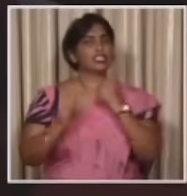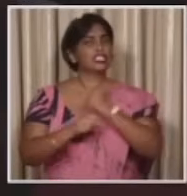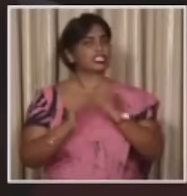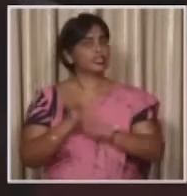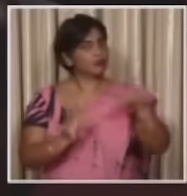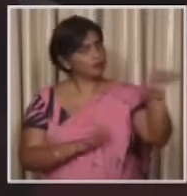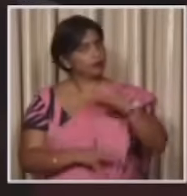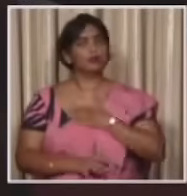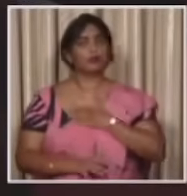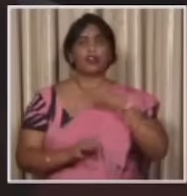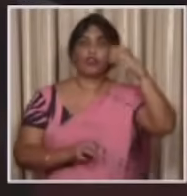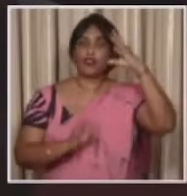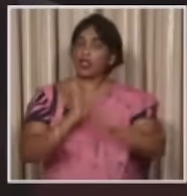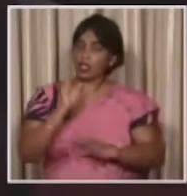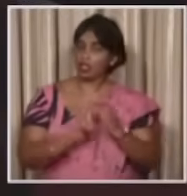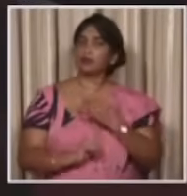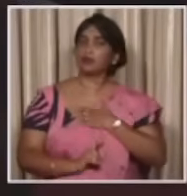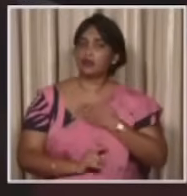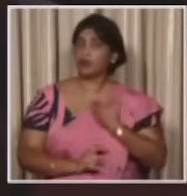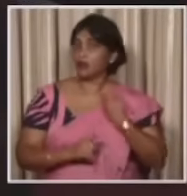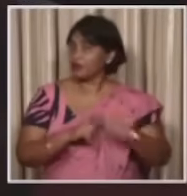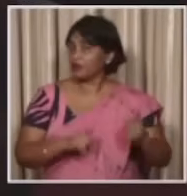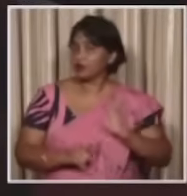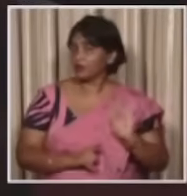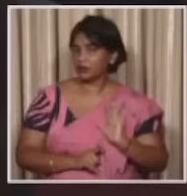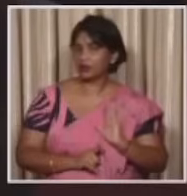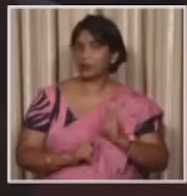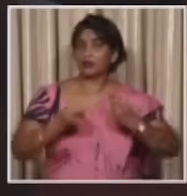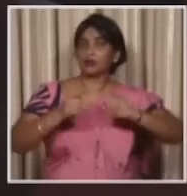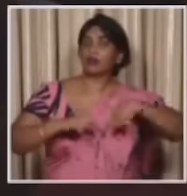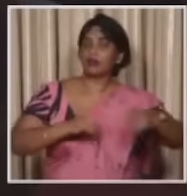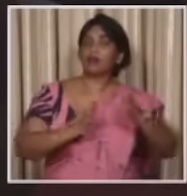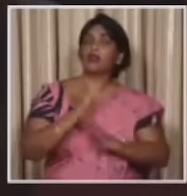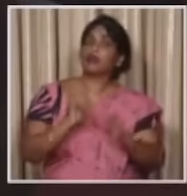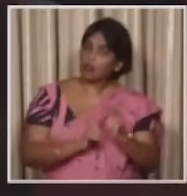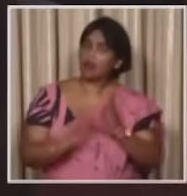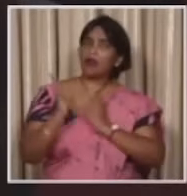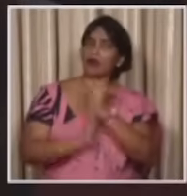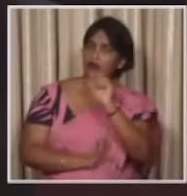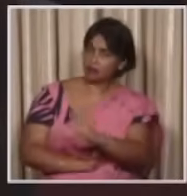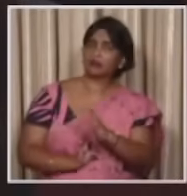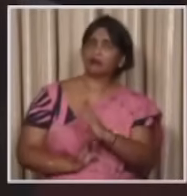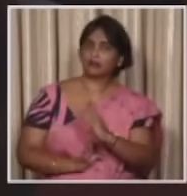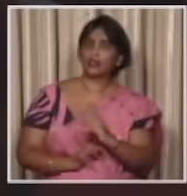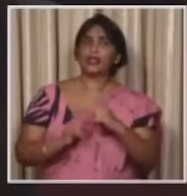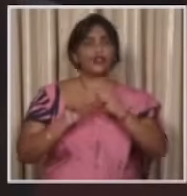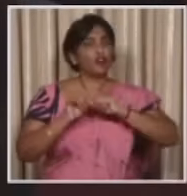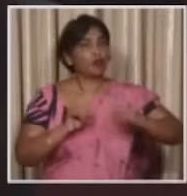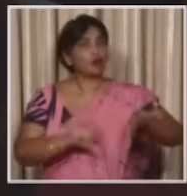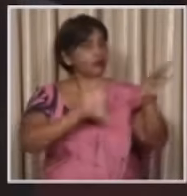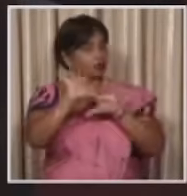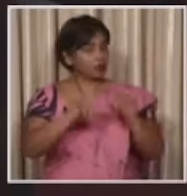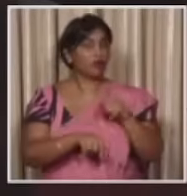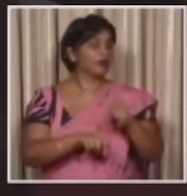මම. විදුලි බල ඇමතිවරයා හැටියට. හැබැයි ඒක මට විතරක් නෙමෙයි. ඊළඟට එන ඇමතිවරයාට උනත් ඒ අයිතිය තියෙනවා. අධ්‍යක්ෂක මණ්ඩලේ පත් කරන්න.